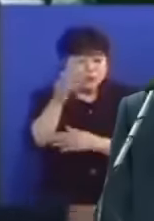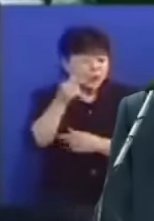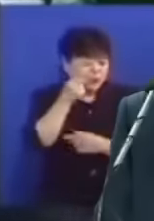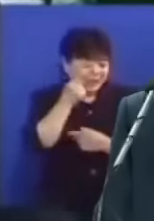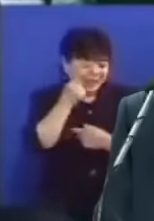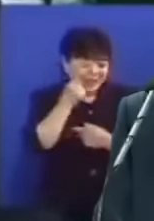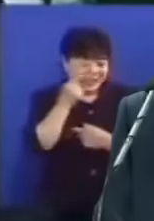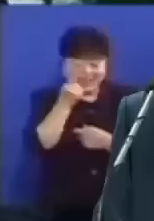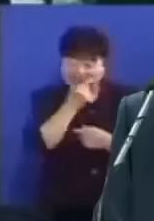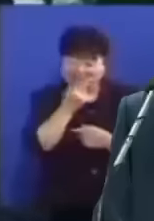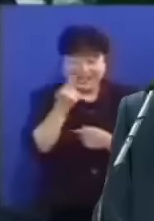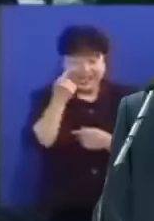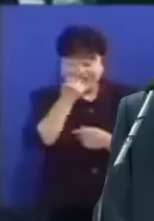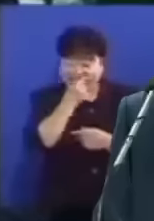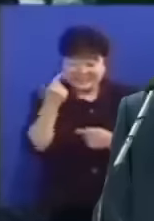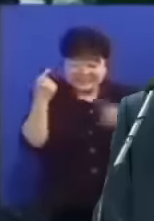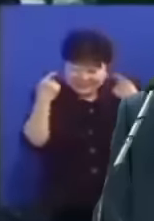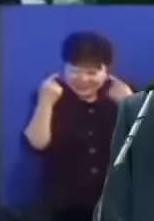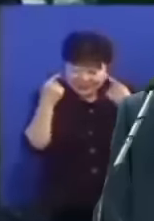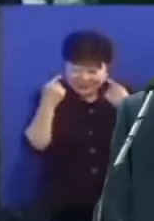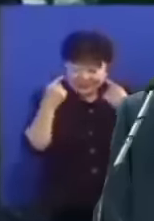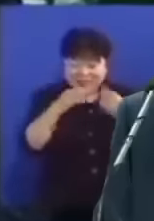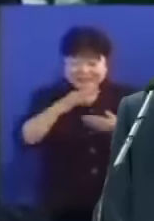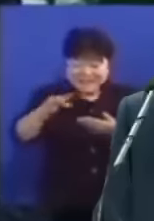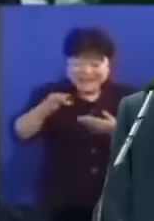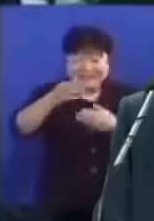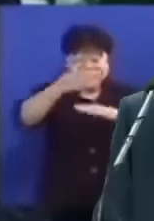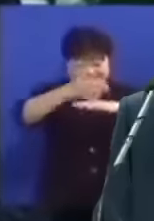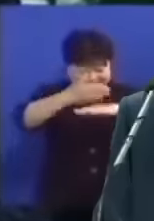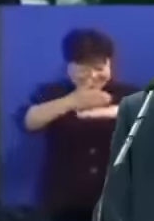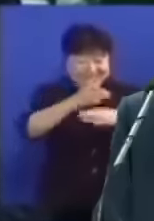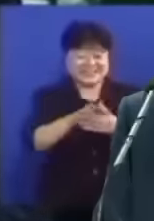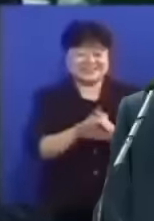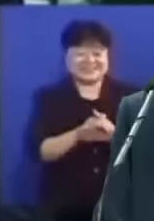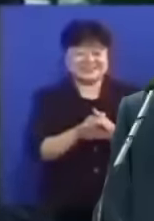그 간증을 들었으니까 내가 써먹을 수 있으니까 감사해야지.